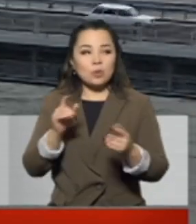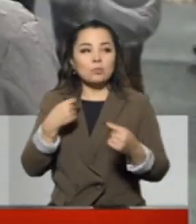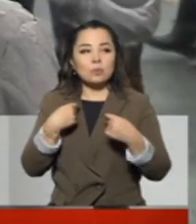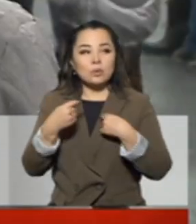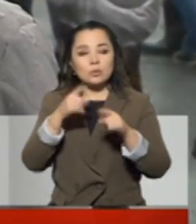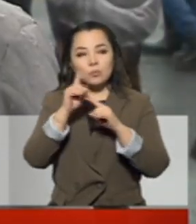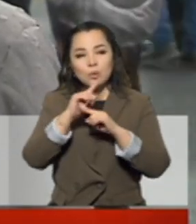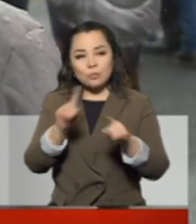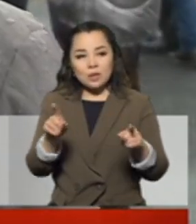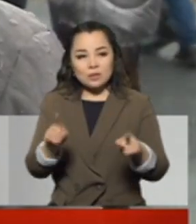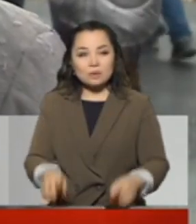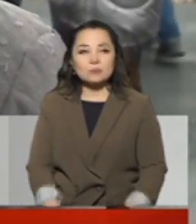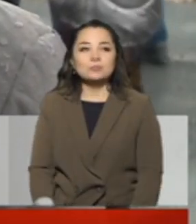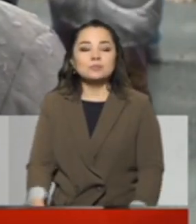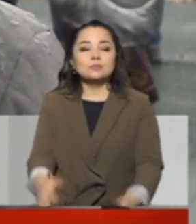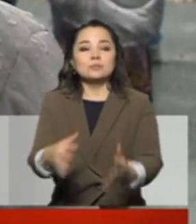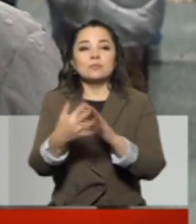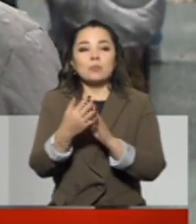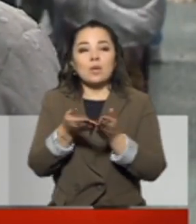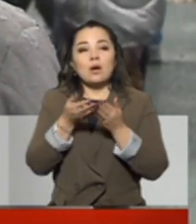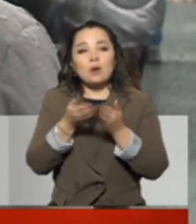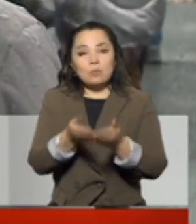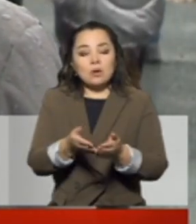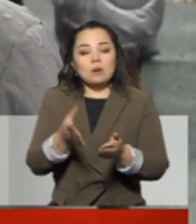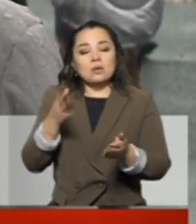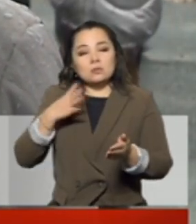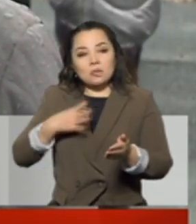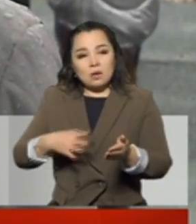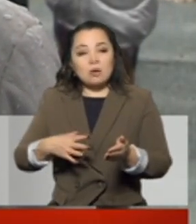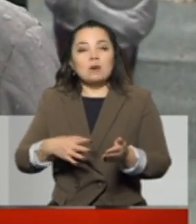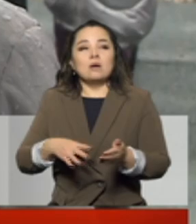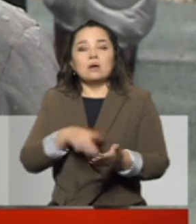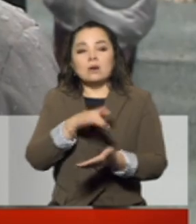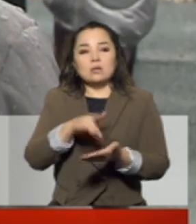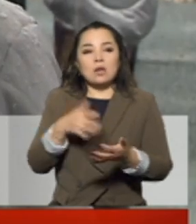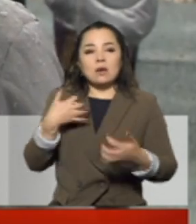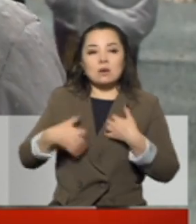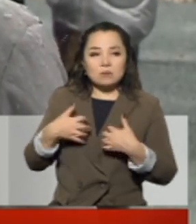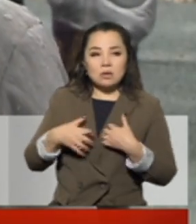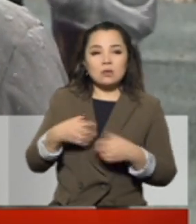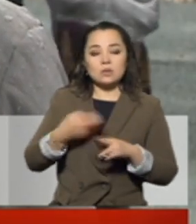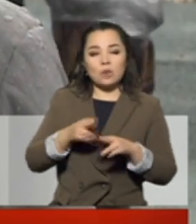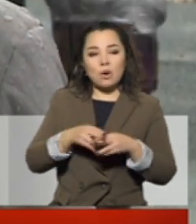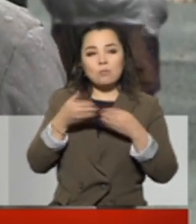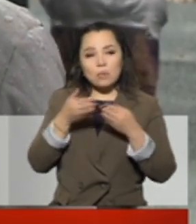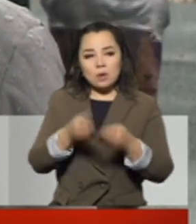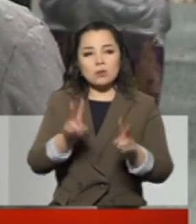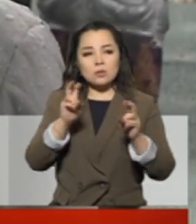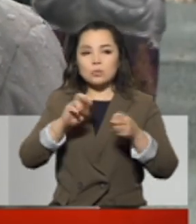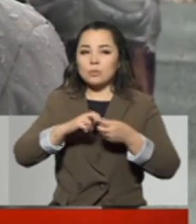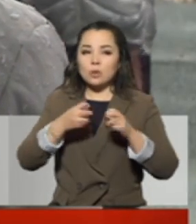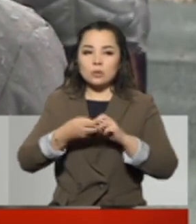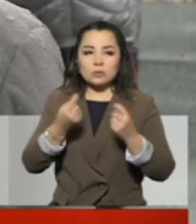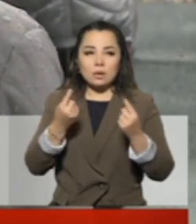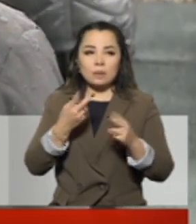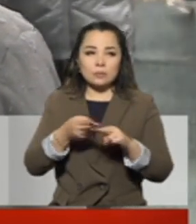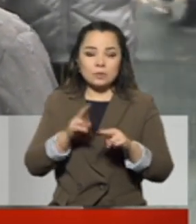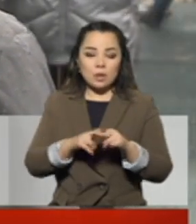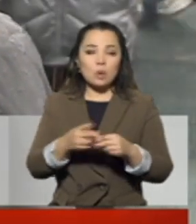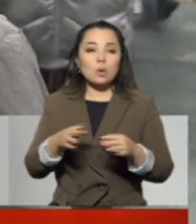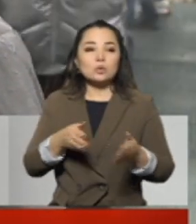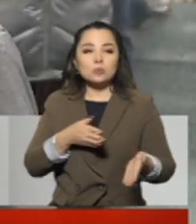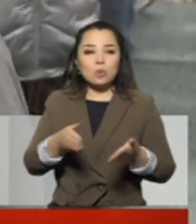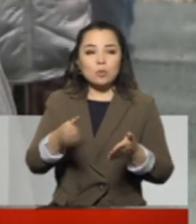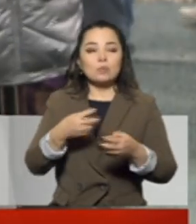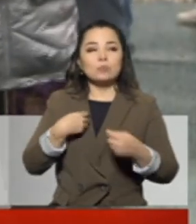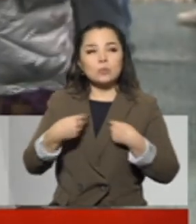болмайды. Ауылдан шықсақ паромға деп асығамыз, қаладан шықсақ онда асығамыз. Жол жөнекей келіп